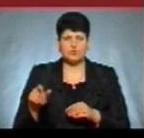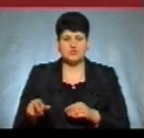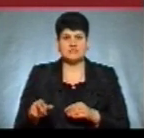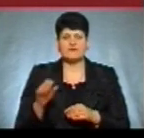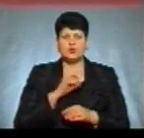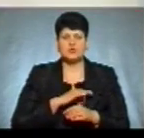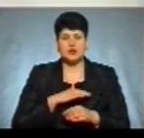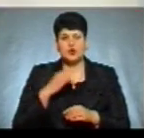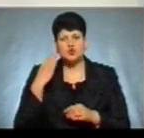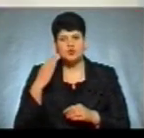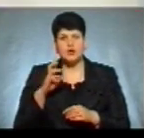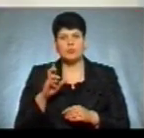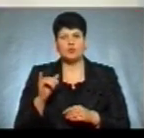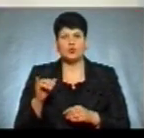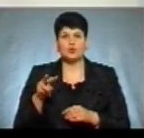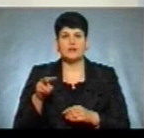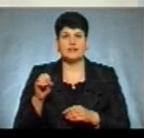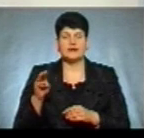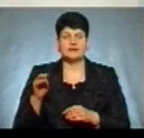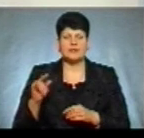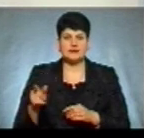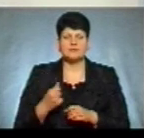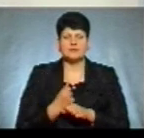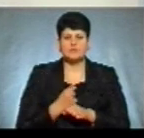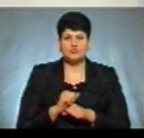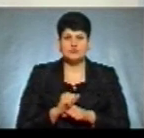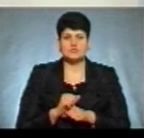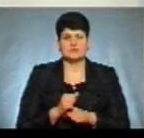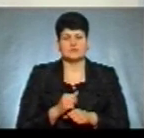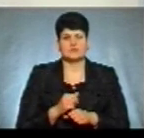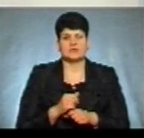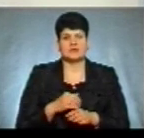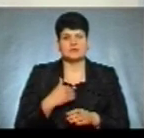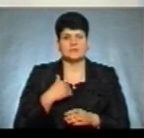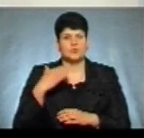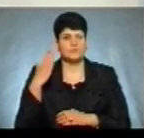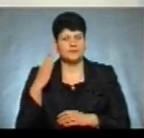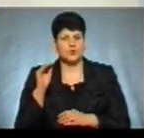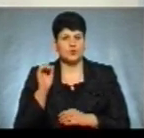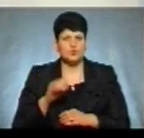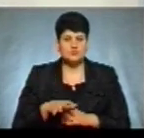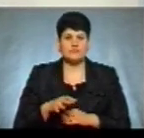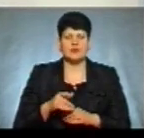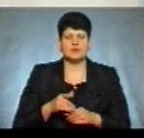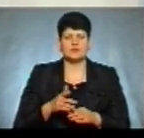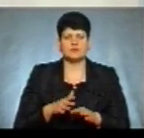чужим бюлетнем, примушування до волевиявлення, досить значні